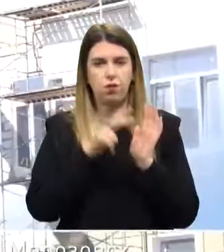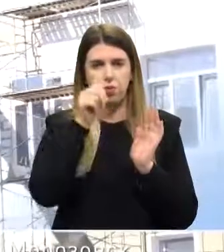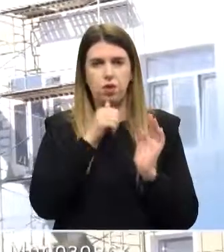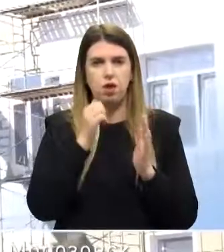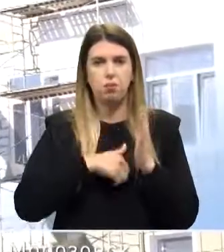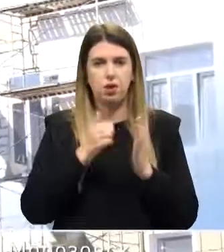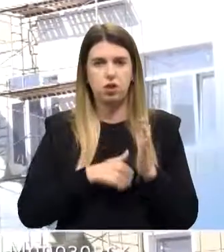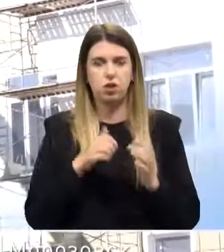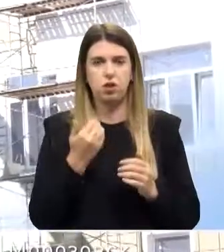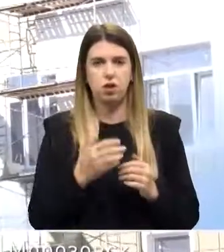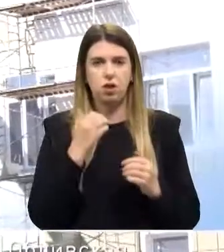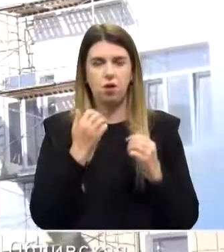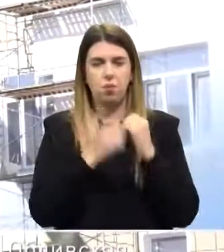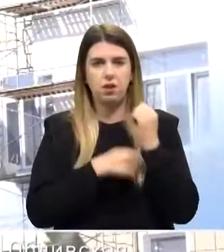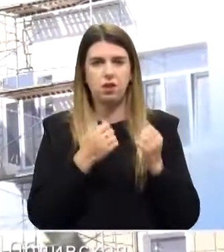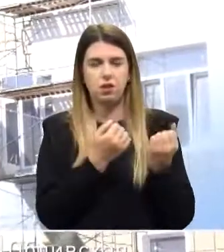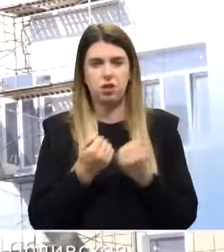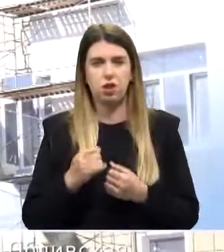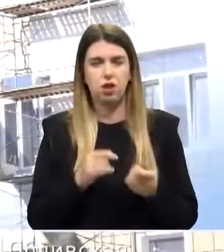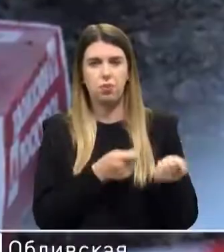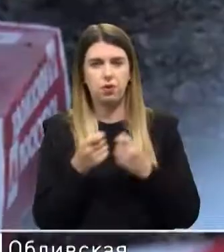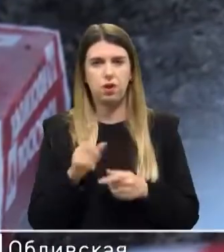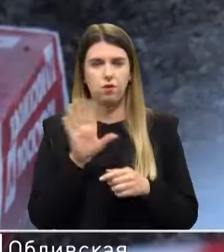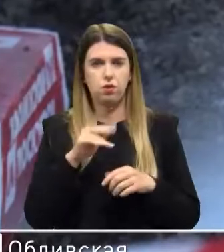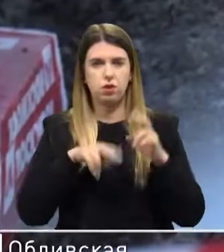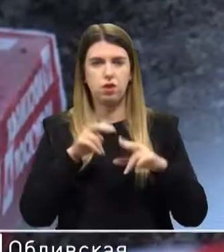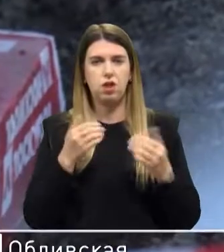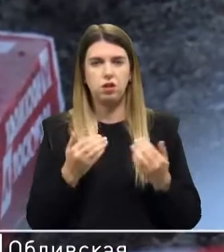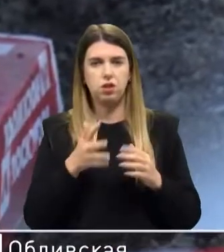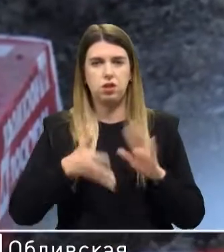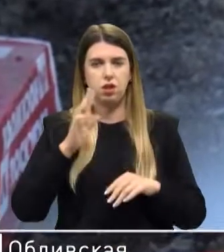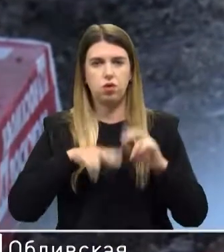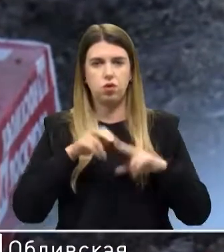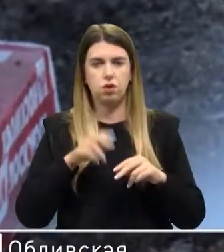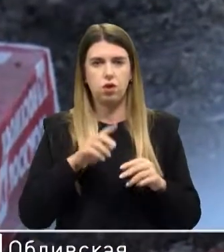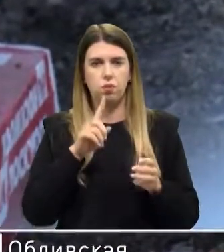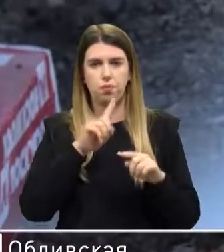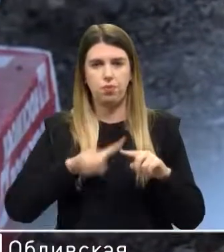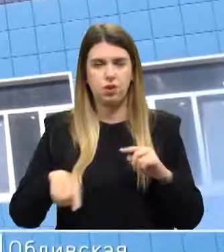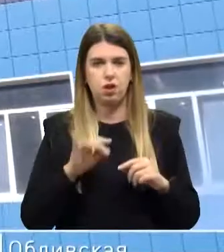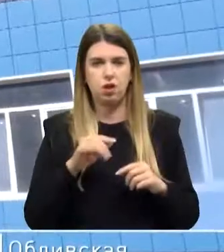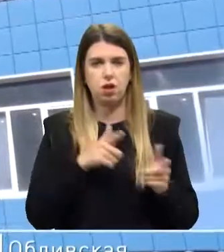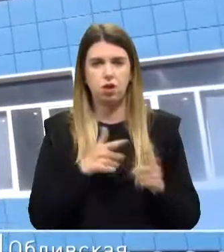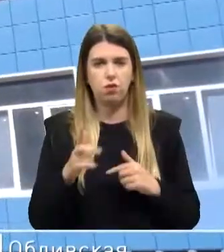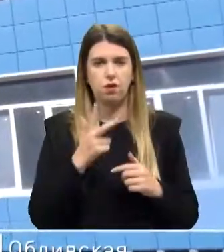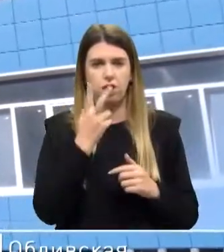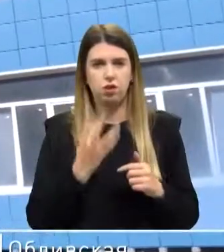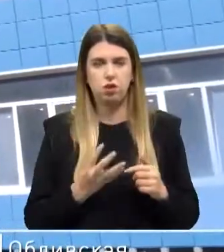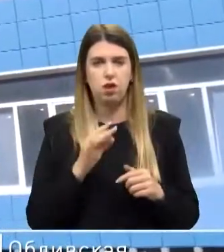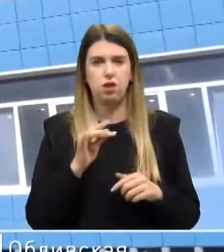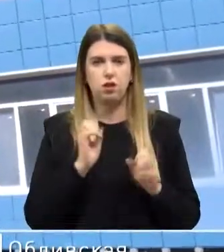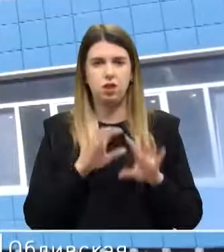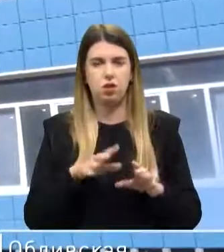Причина – подорожание материалов и задержка с поставками комплектующих. Сейчас здание достраивают в ускоренном режиме. Оно готово на 3/4, но до